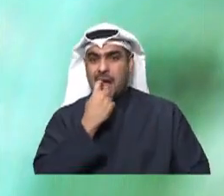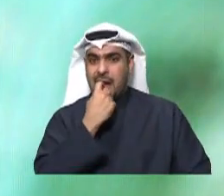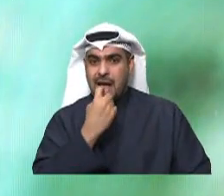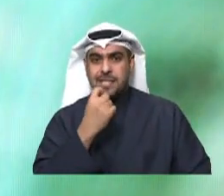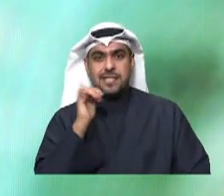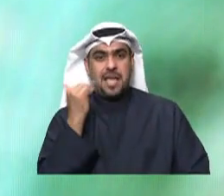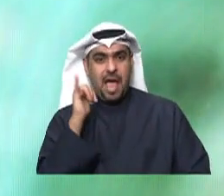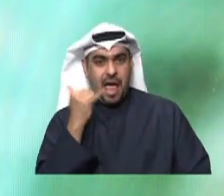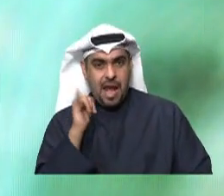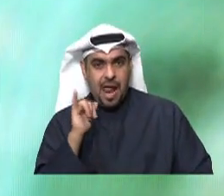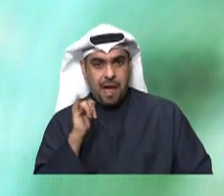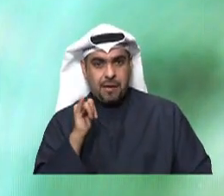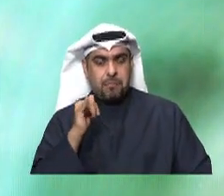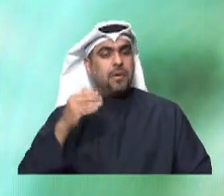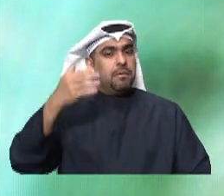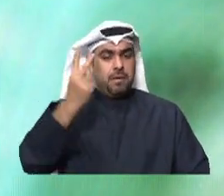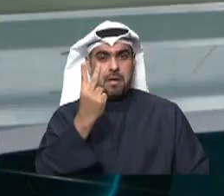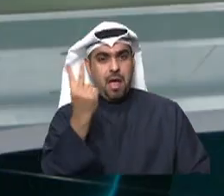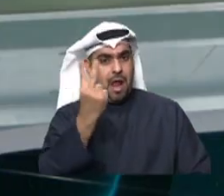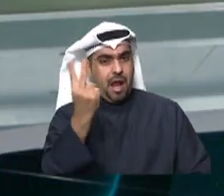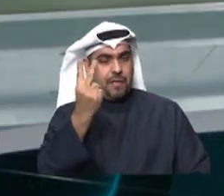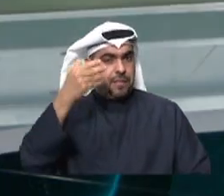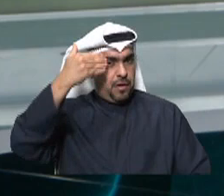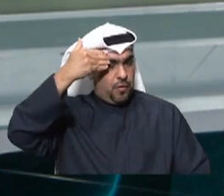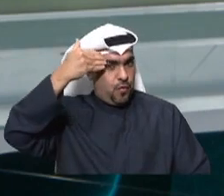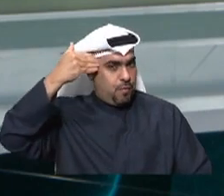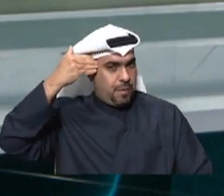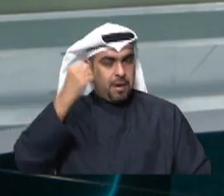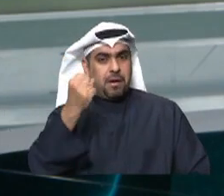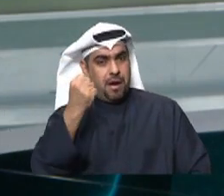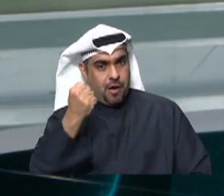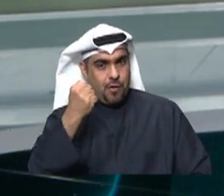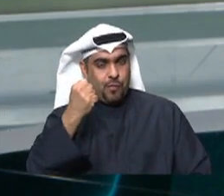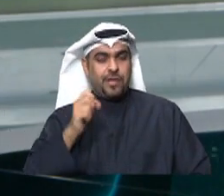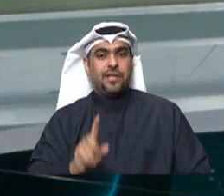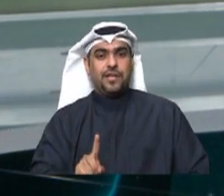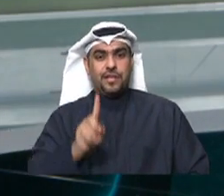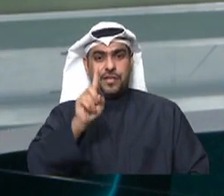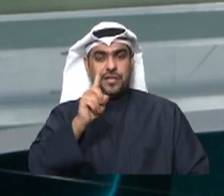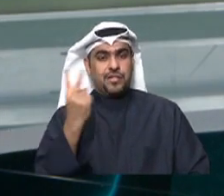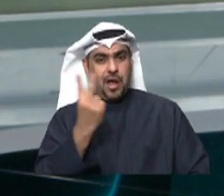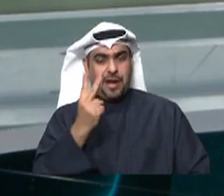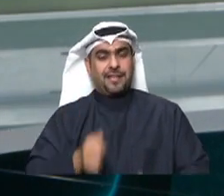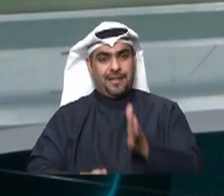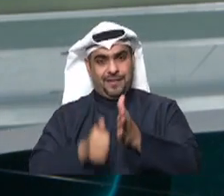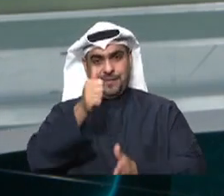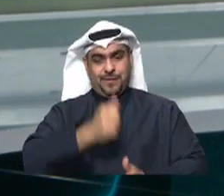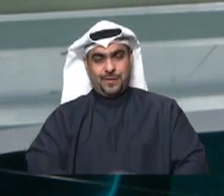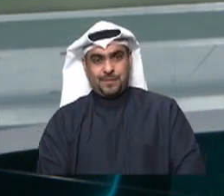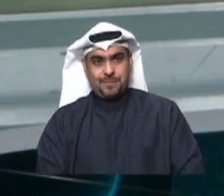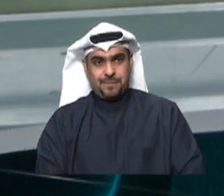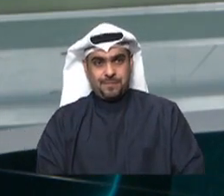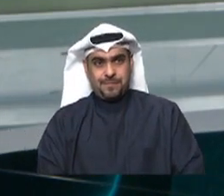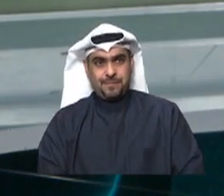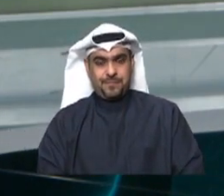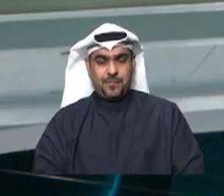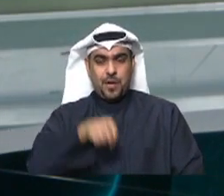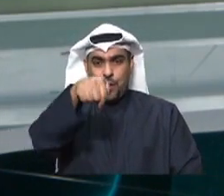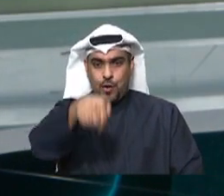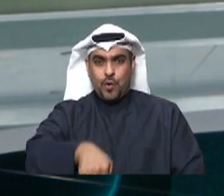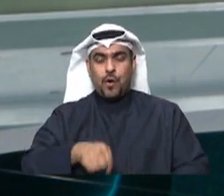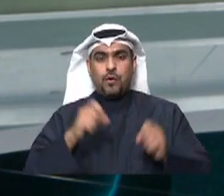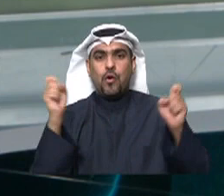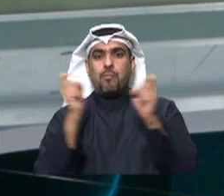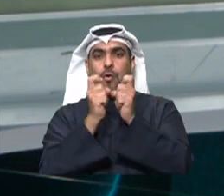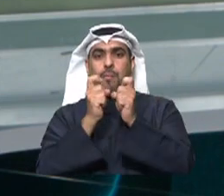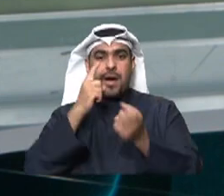ونفس بالنهايه يعني احنا نتطلع الى مباراه جماهيريه تليق باسم الفريقين باذن الله تعالى. طيب عندنا اليوم مباراه